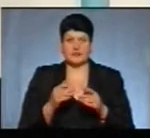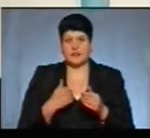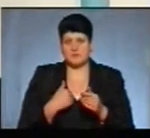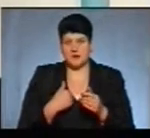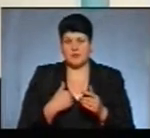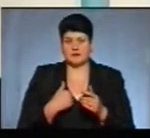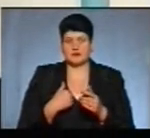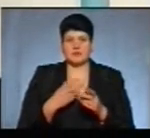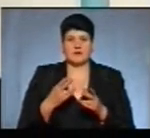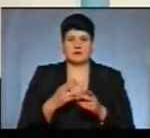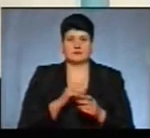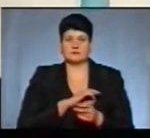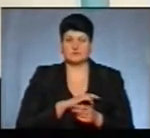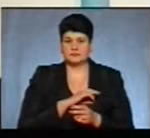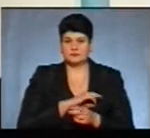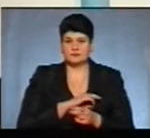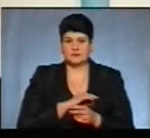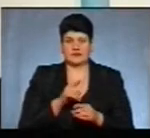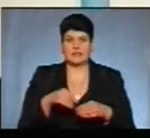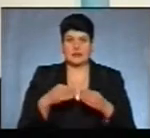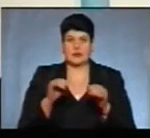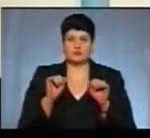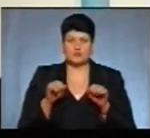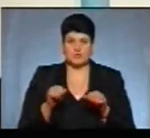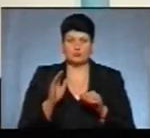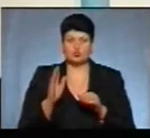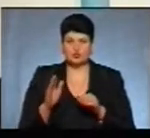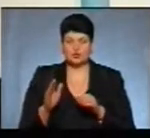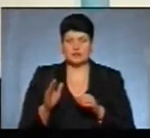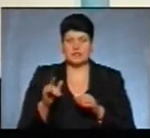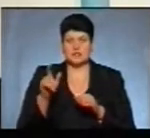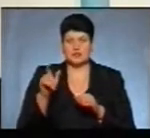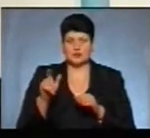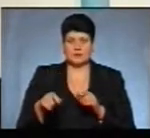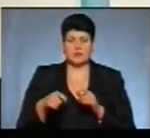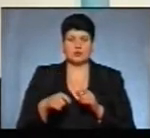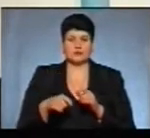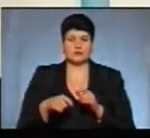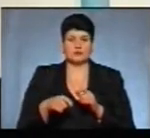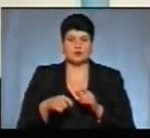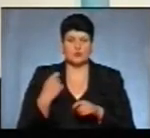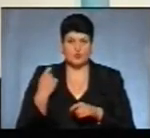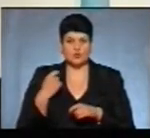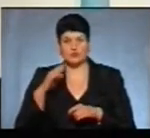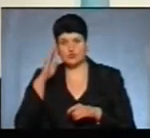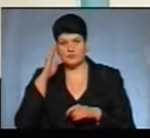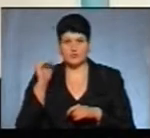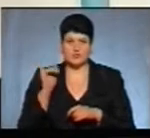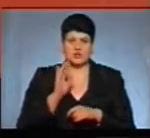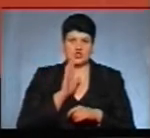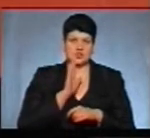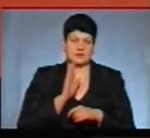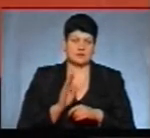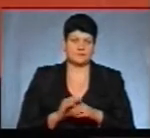на правника, він дає можливість бути суб'єктом злочину і як чоловікові, так і